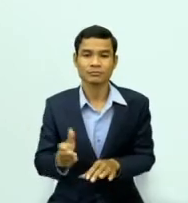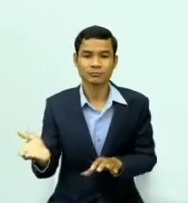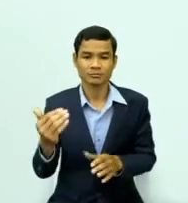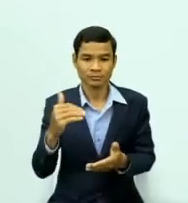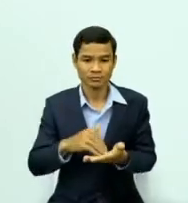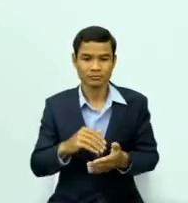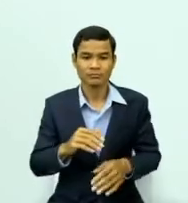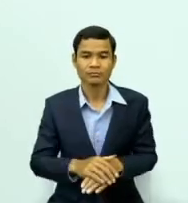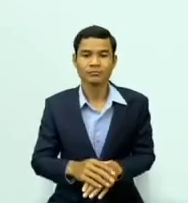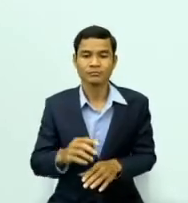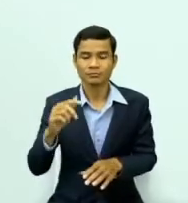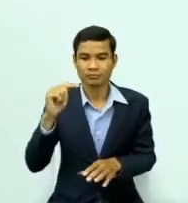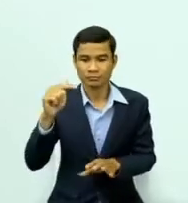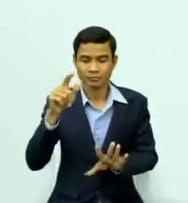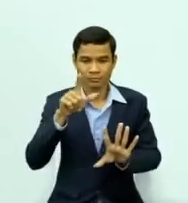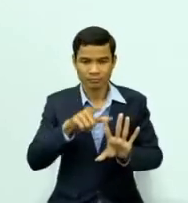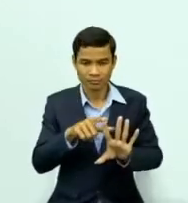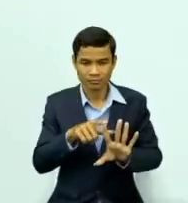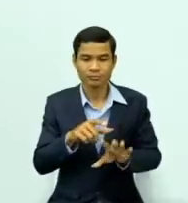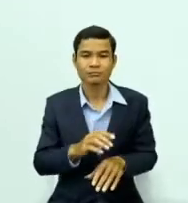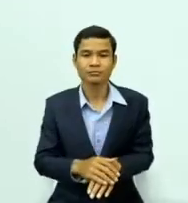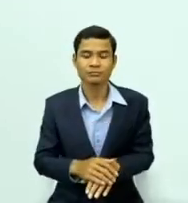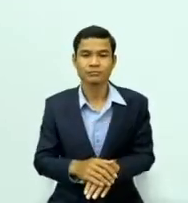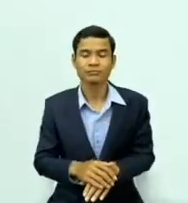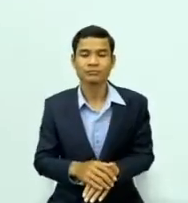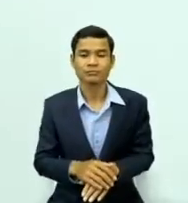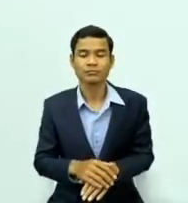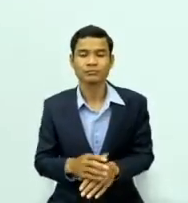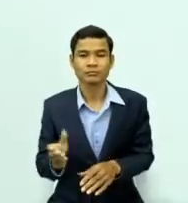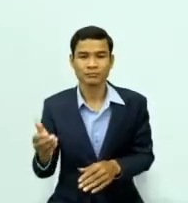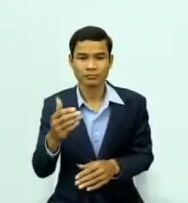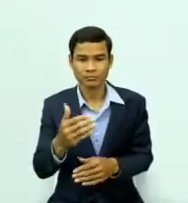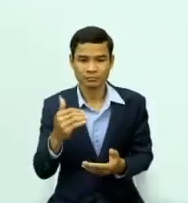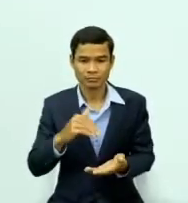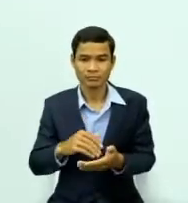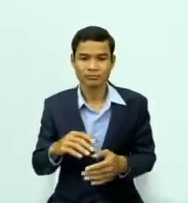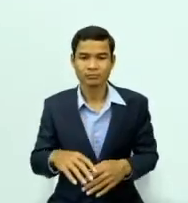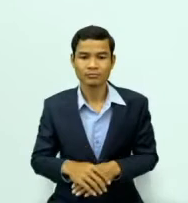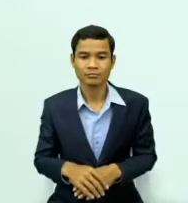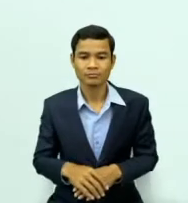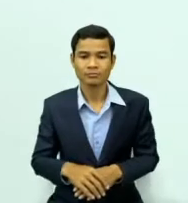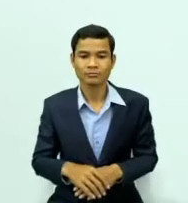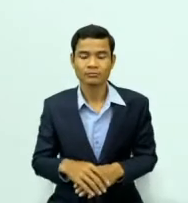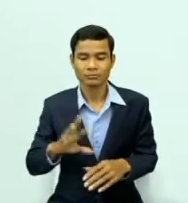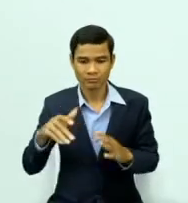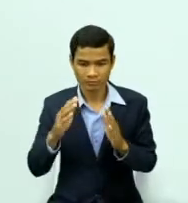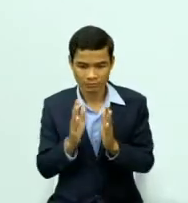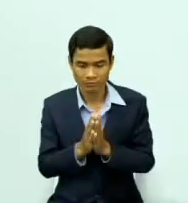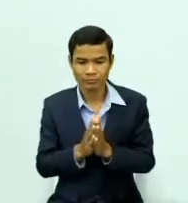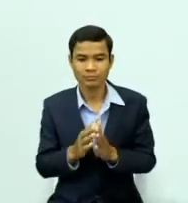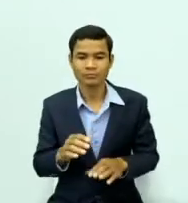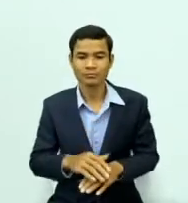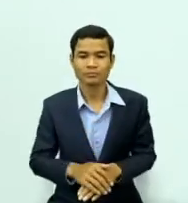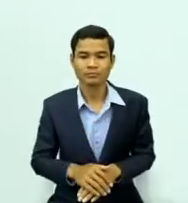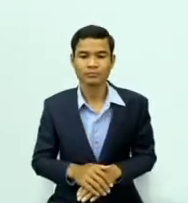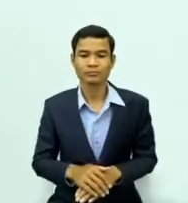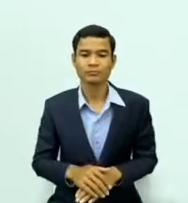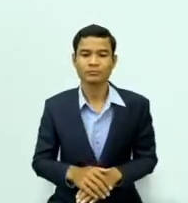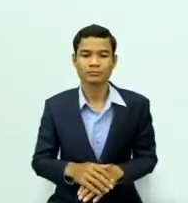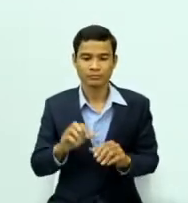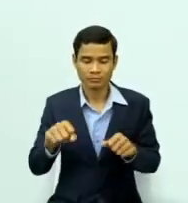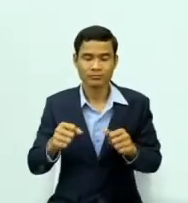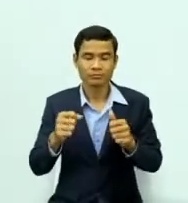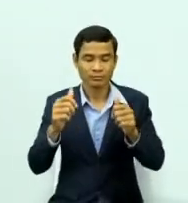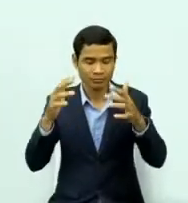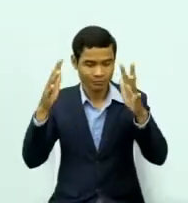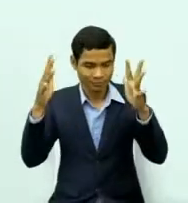đồng tiết. Ngò. Chà con thai được luôn ánh. Chà xong một đoàn tiết.